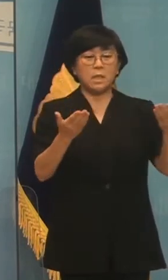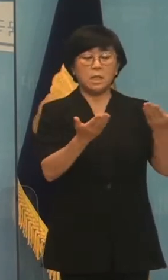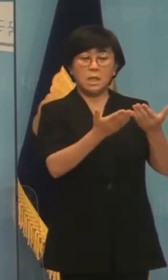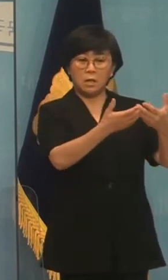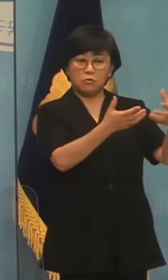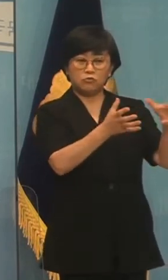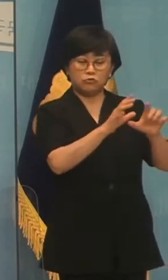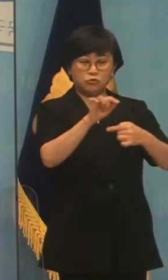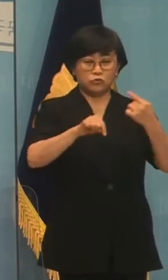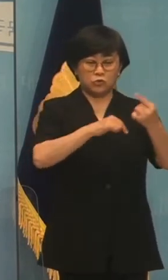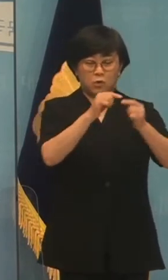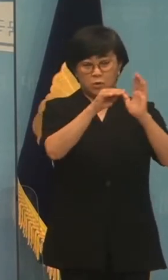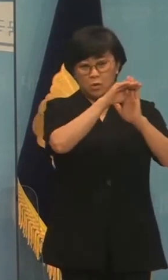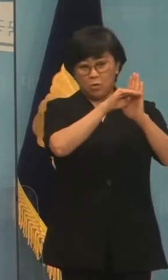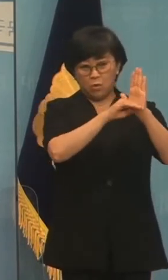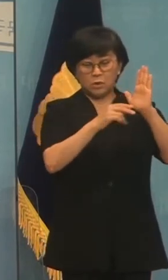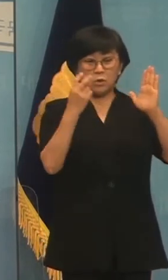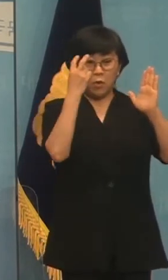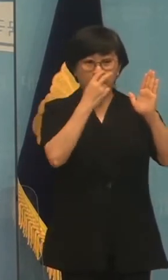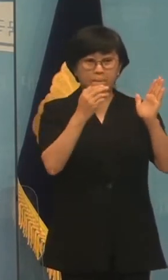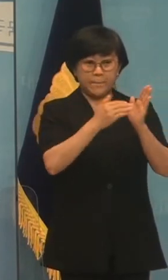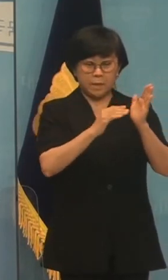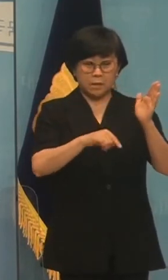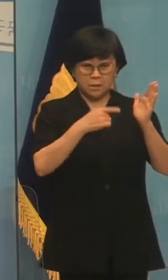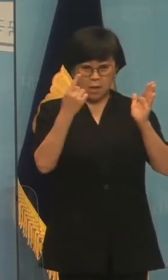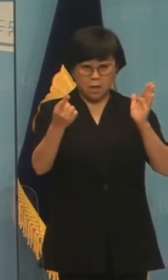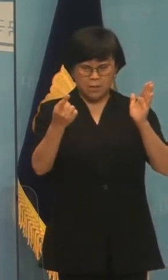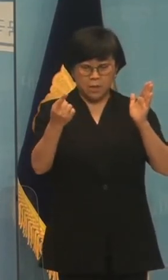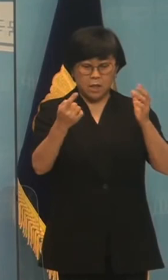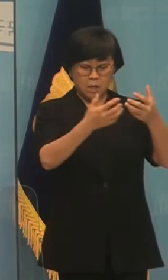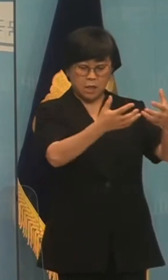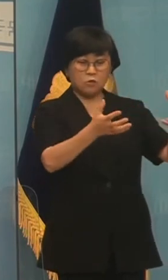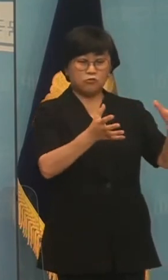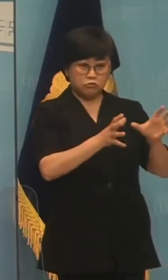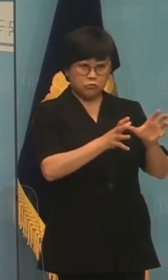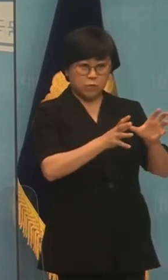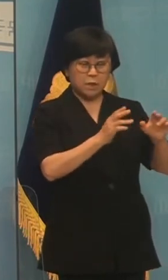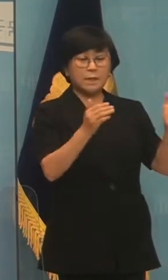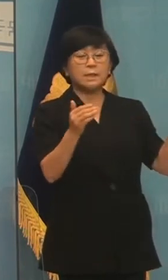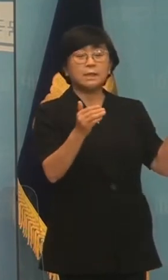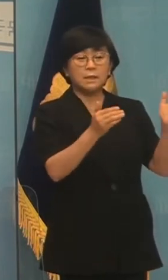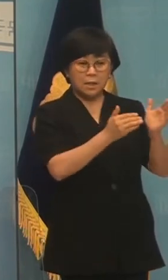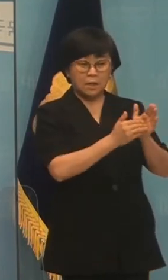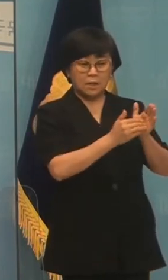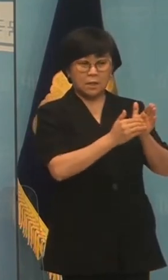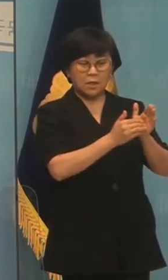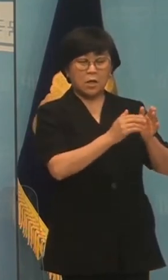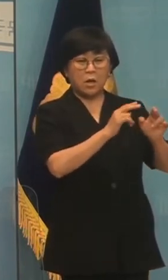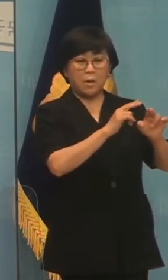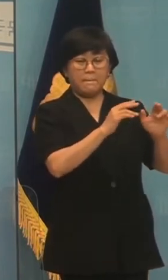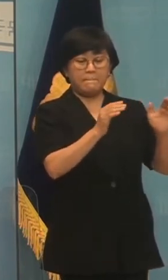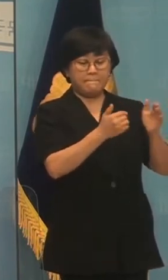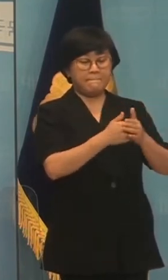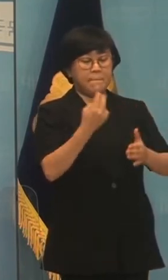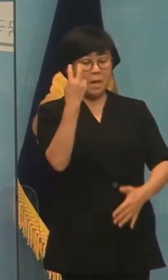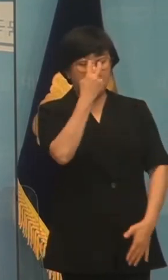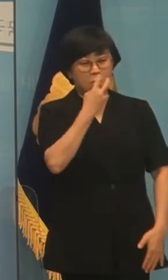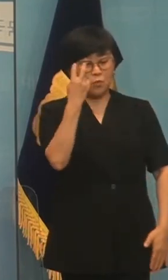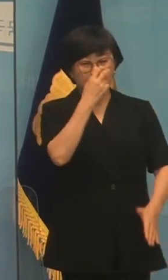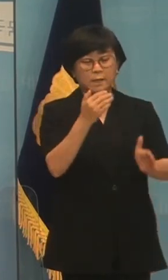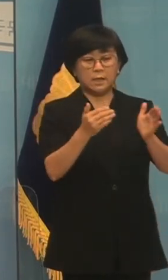워킹그룹의 운영 현황을 점검하고 기존 워킹그룹을 종료하는 방향으로 검토하기로